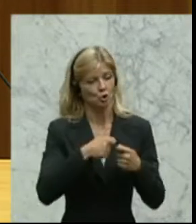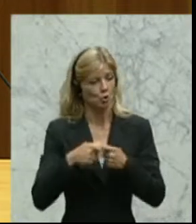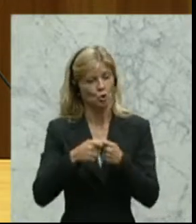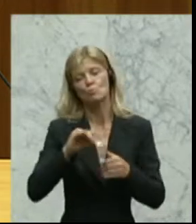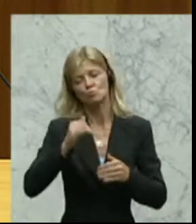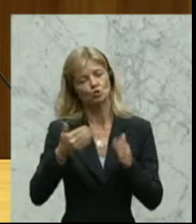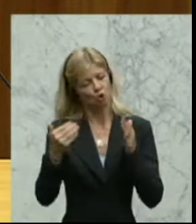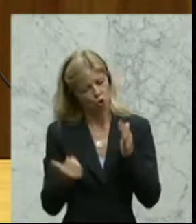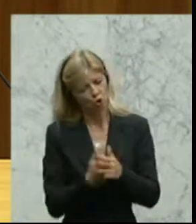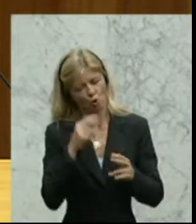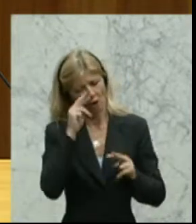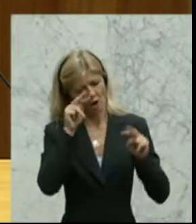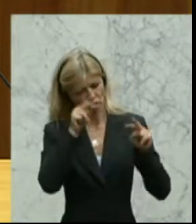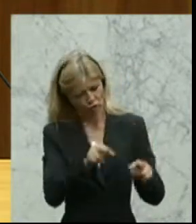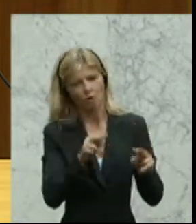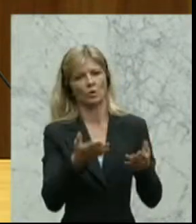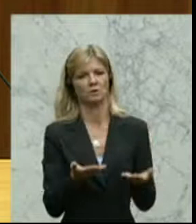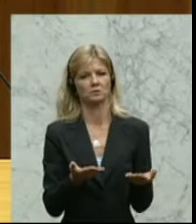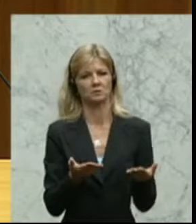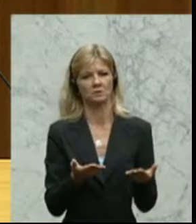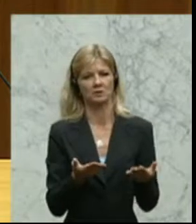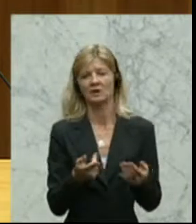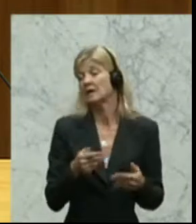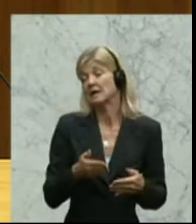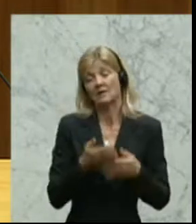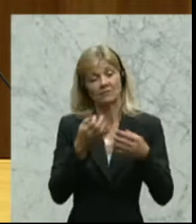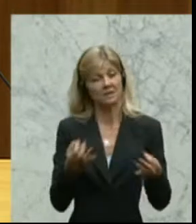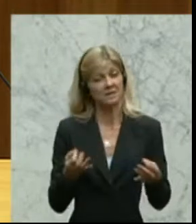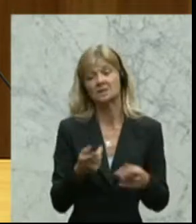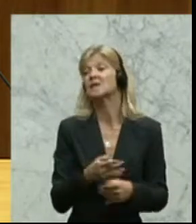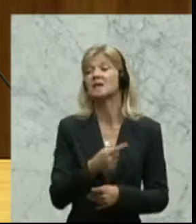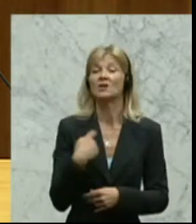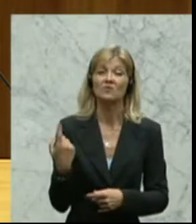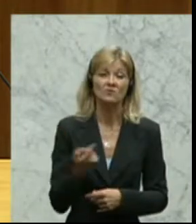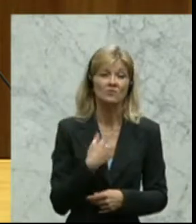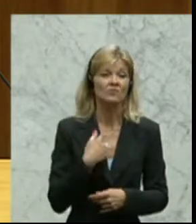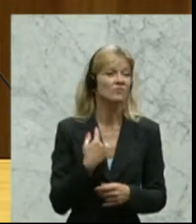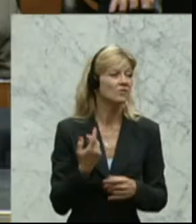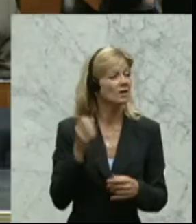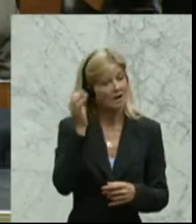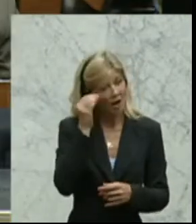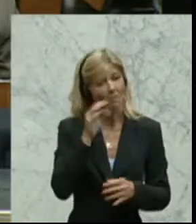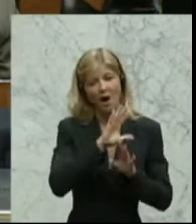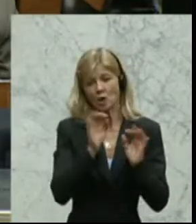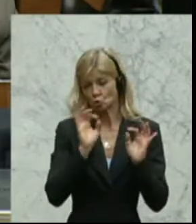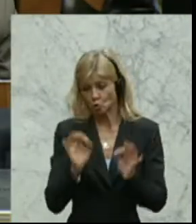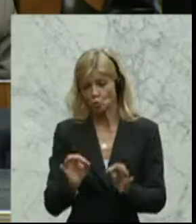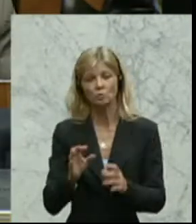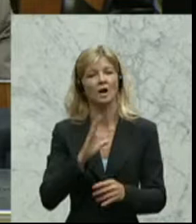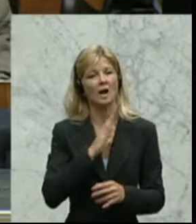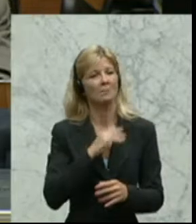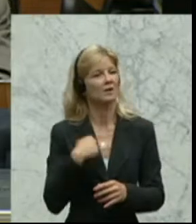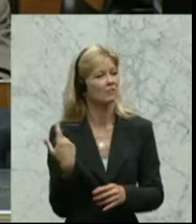ist alles gut, so wie es ist, ist es nicht mehr zu bezahlen. Und daher werden wir ernsthaft über Strukturreformen